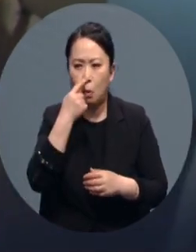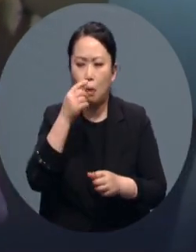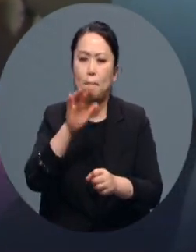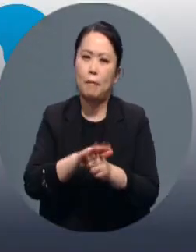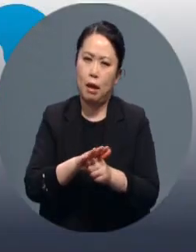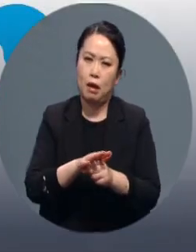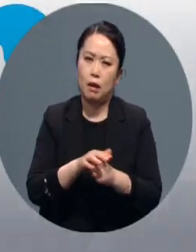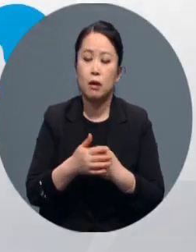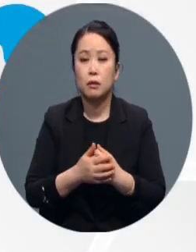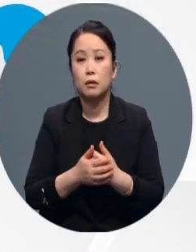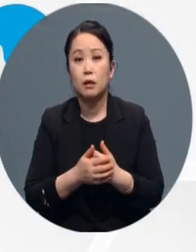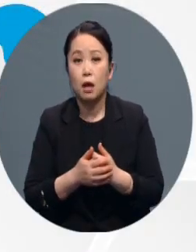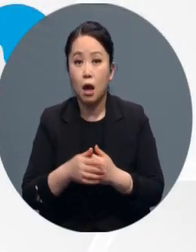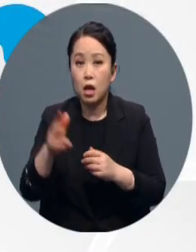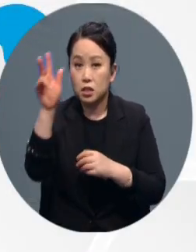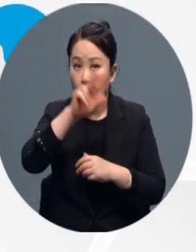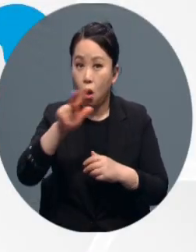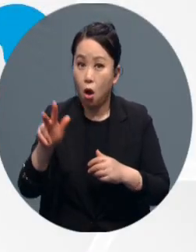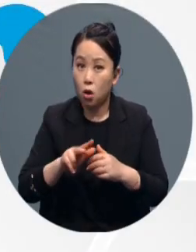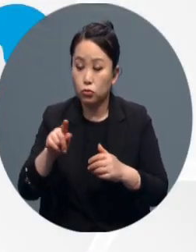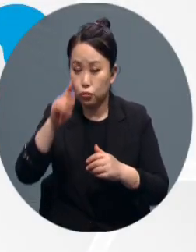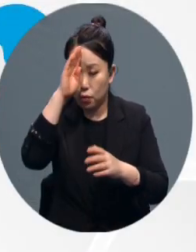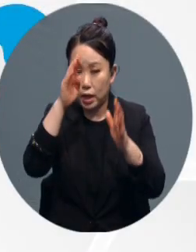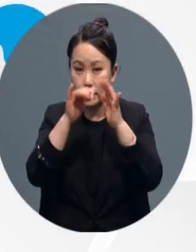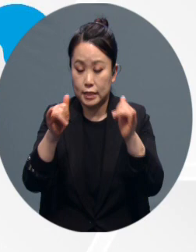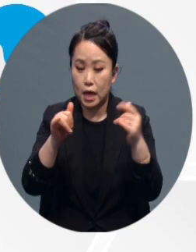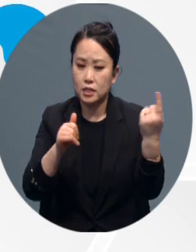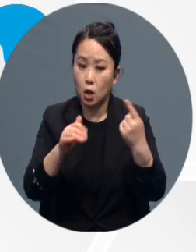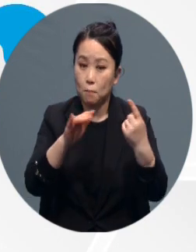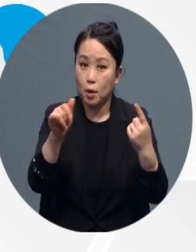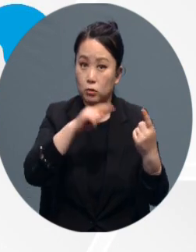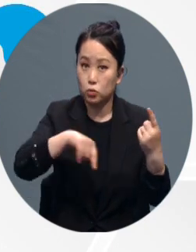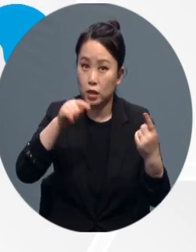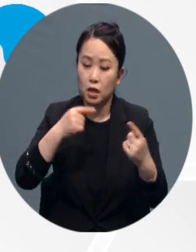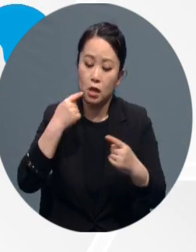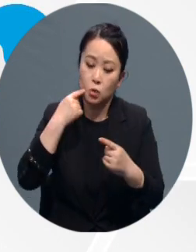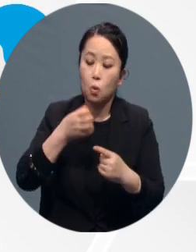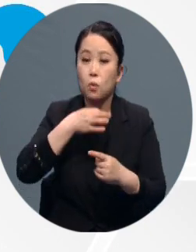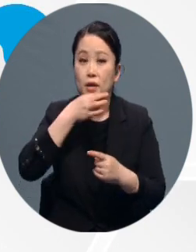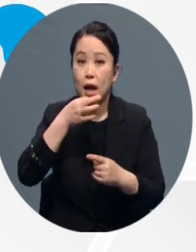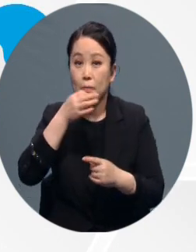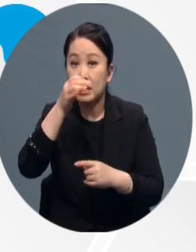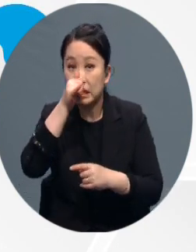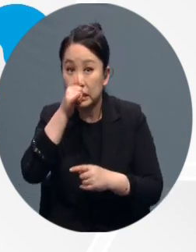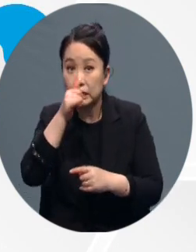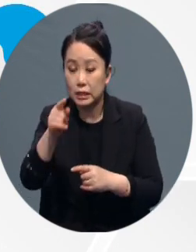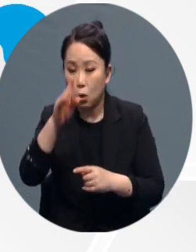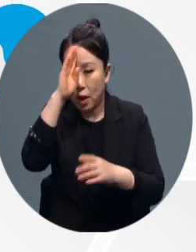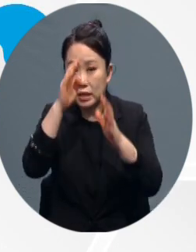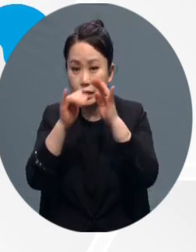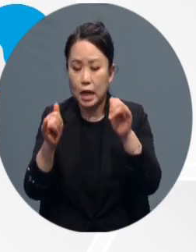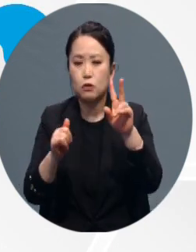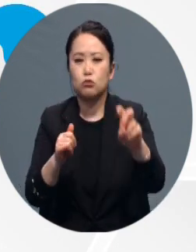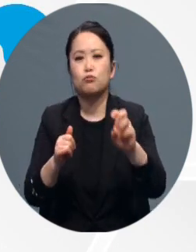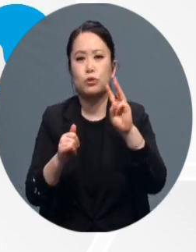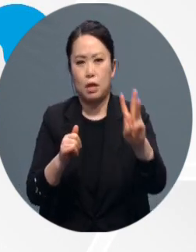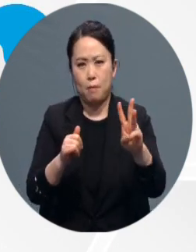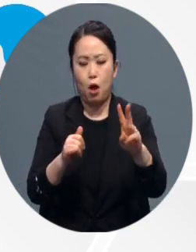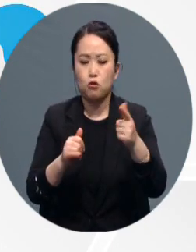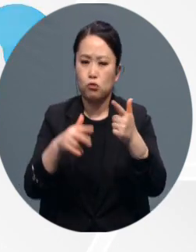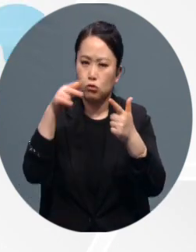막히고. 전국 외래 환자 1,000명당 독감 의심 증상을 보인 환자는 23명으로 6주 연속